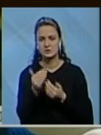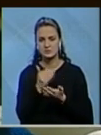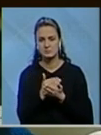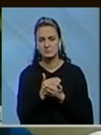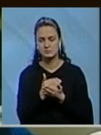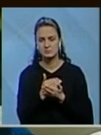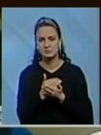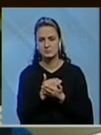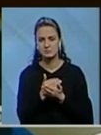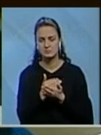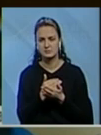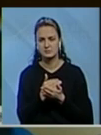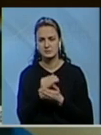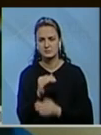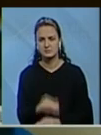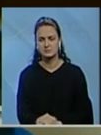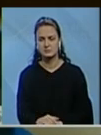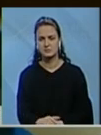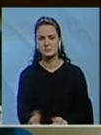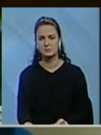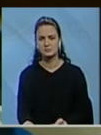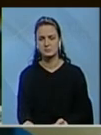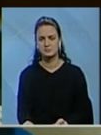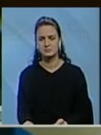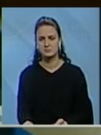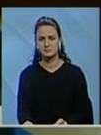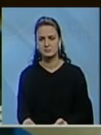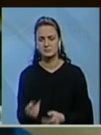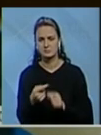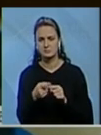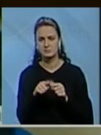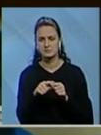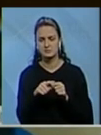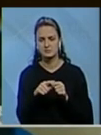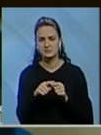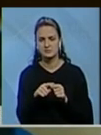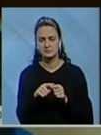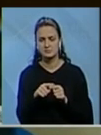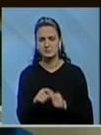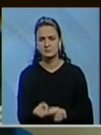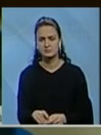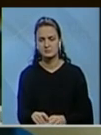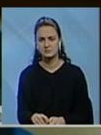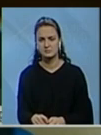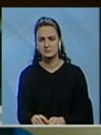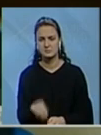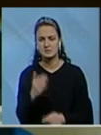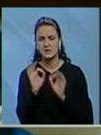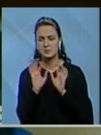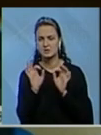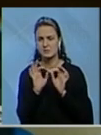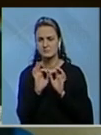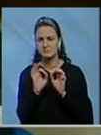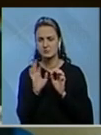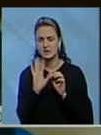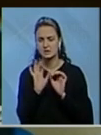აშკარაა, ნინოგიორგიევი არ სატელევიზიო პრესკონფერენციის მიმდინარეობისას ჩიჩენდა სიფრთხილეს წინ დახედულებას, მის გამონათქვამში